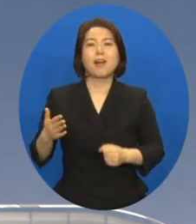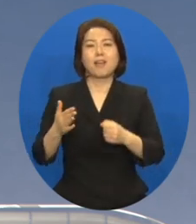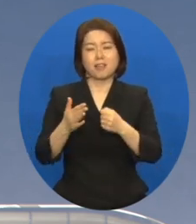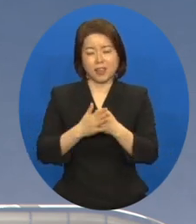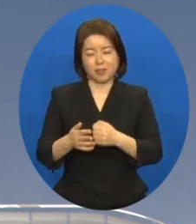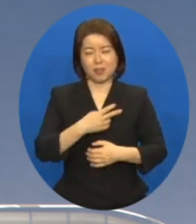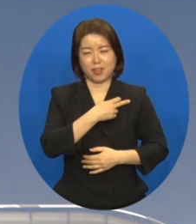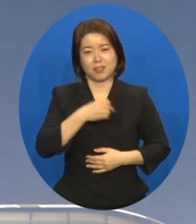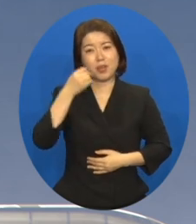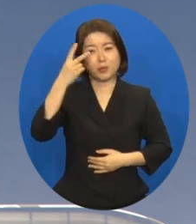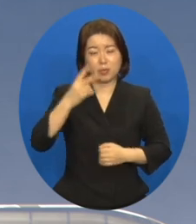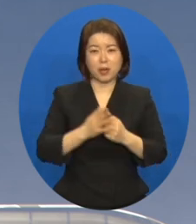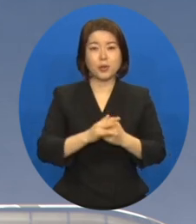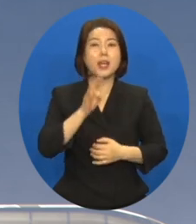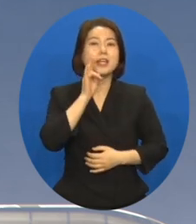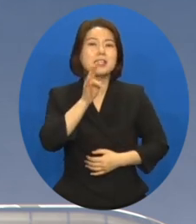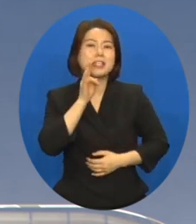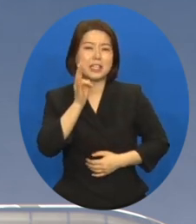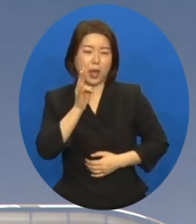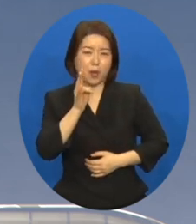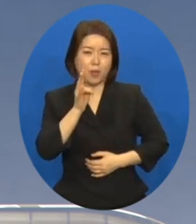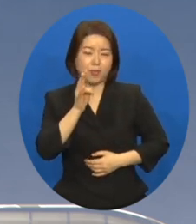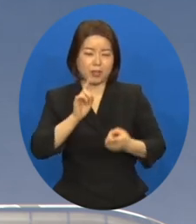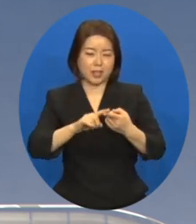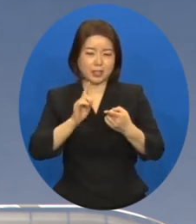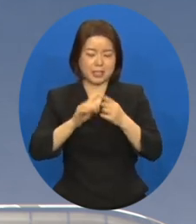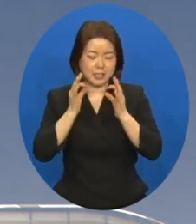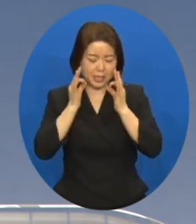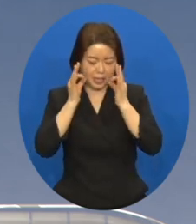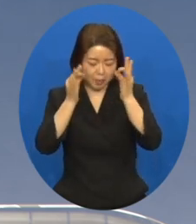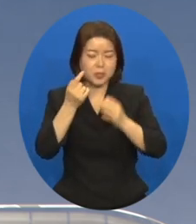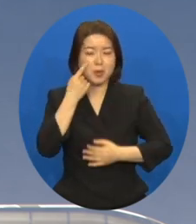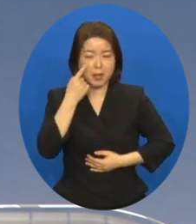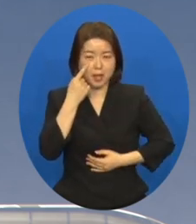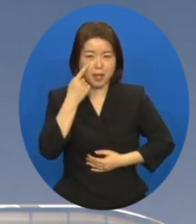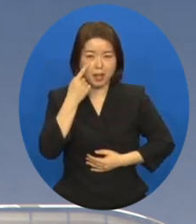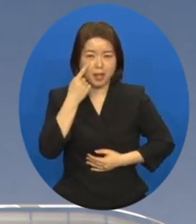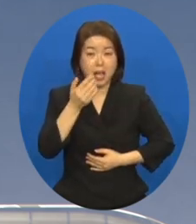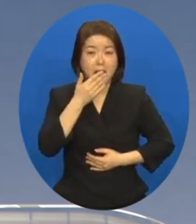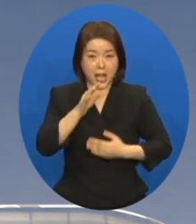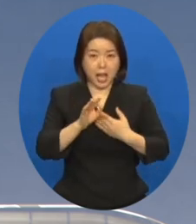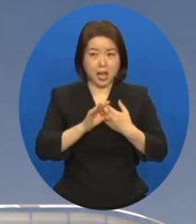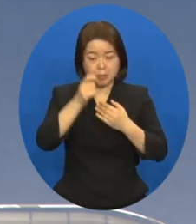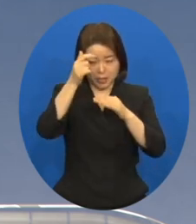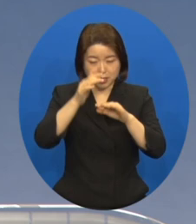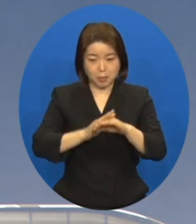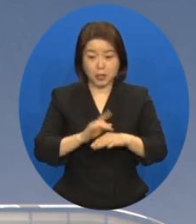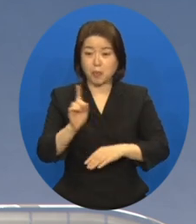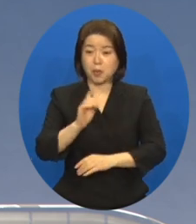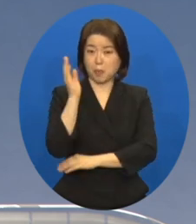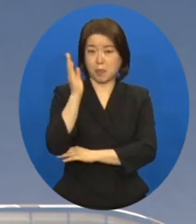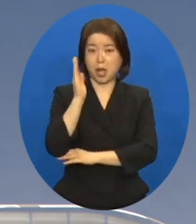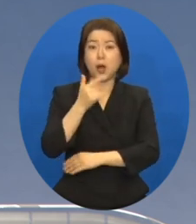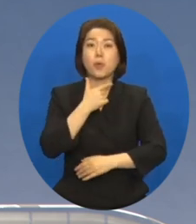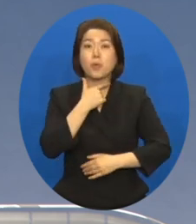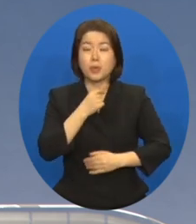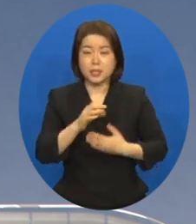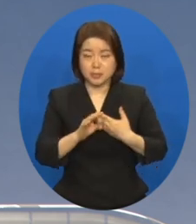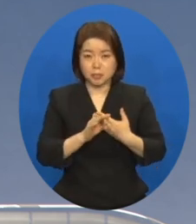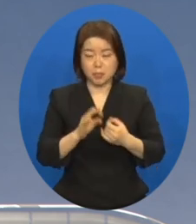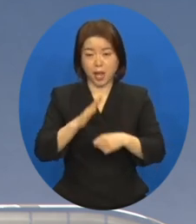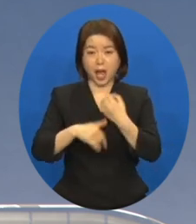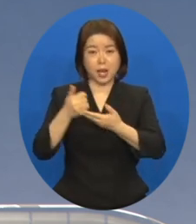사도 바울이 예언하기를 힘쓰라, 이왕 예배 때 무언가 말을 하려면 하나님이